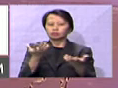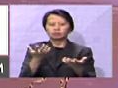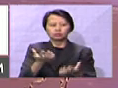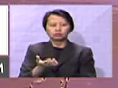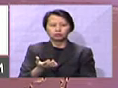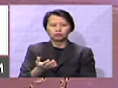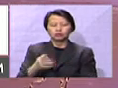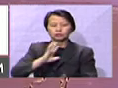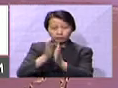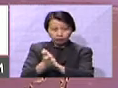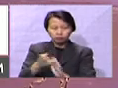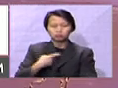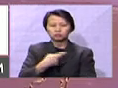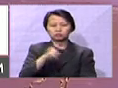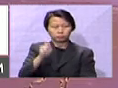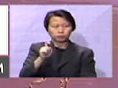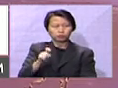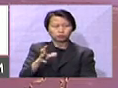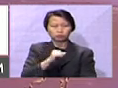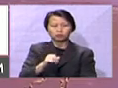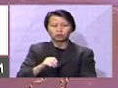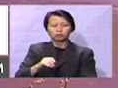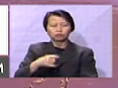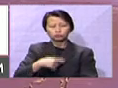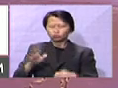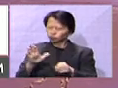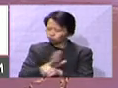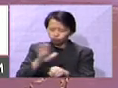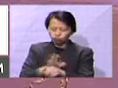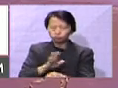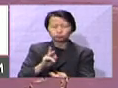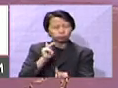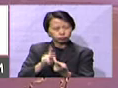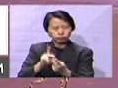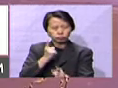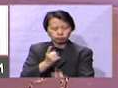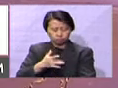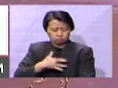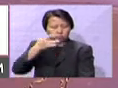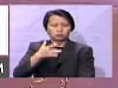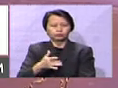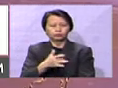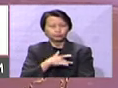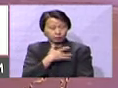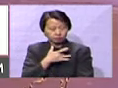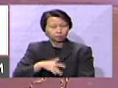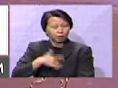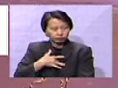Jiwa kita halus dan kita cukup terasa jika